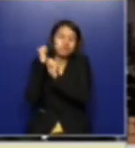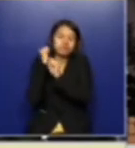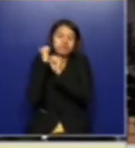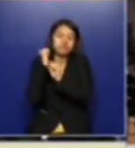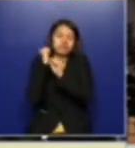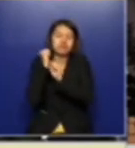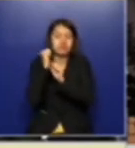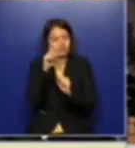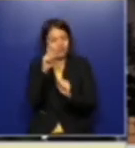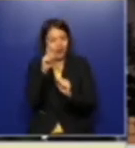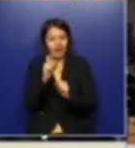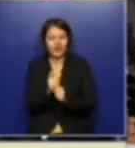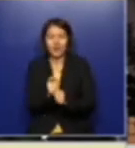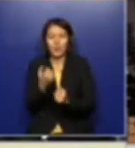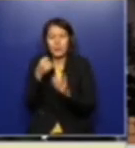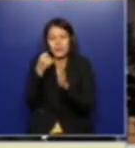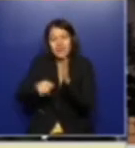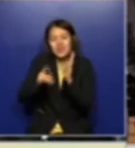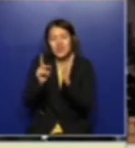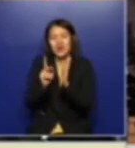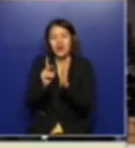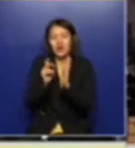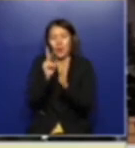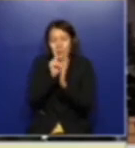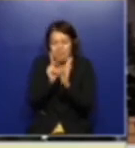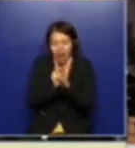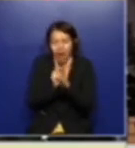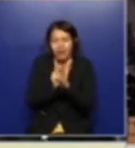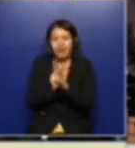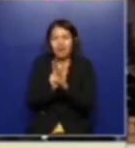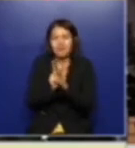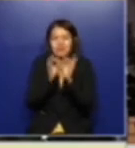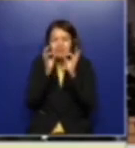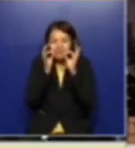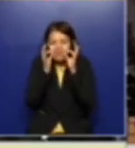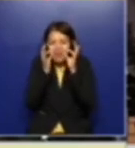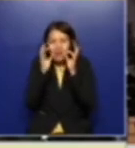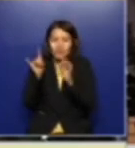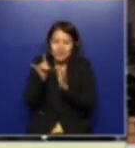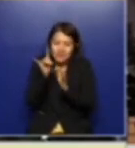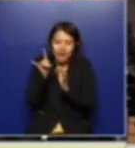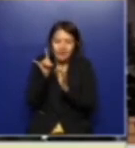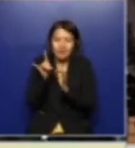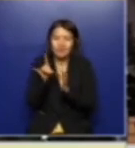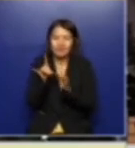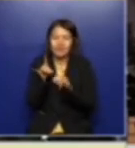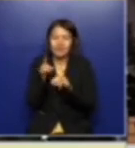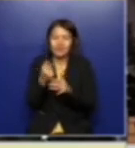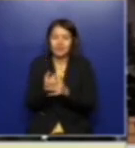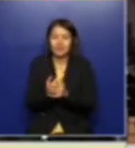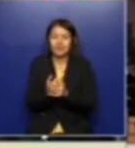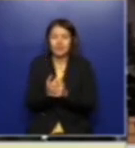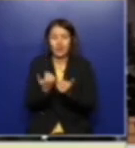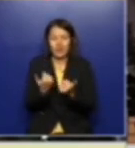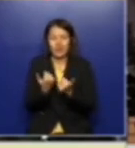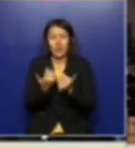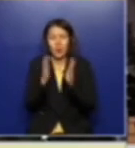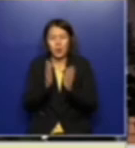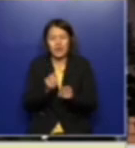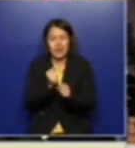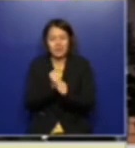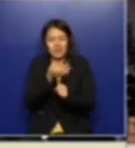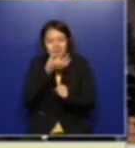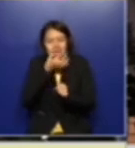นข้อหาทารุณกรรมสัตว์นะเอาแมวตุ๊กตามาก็จะโดนข้อหาลิขสิทธิ์นะครับชาวนาไม่มีที่พึ่งครับขณะนี้ก็ต้องมีท